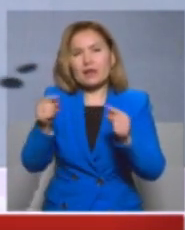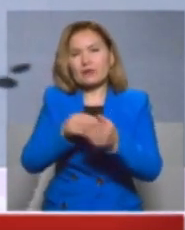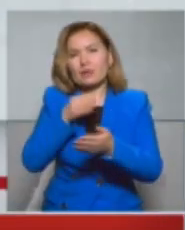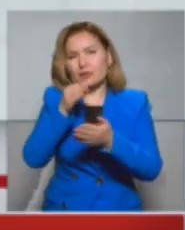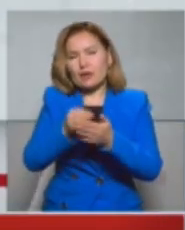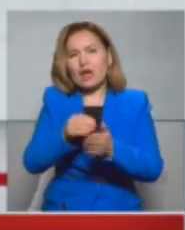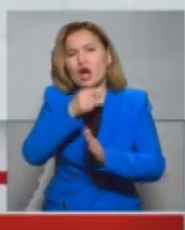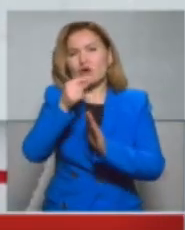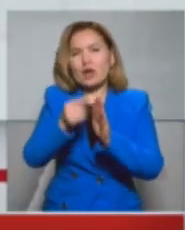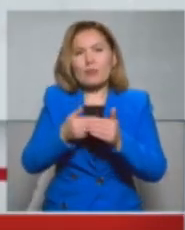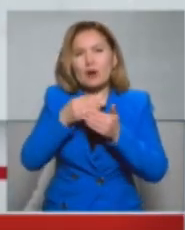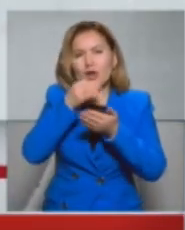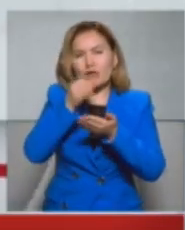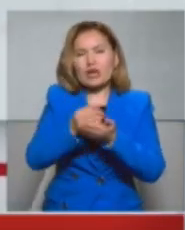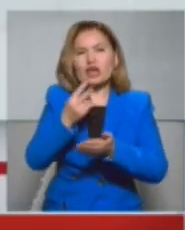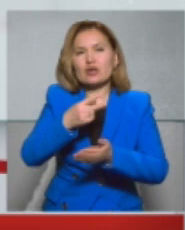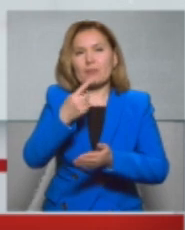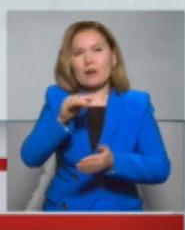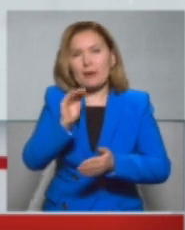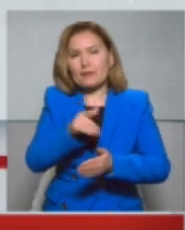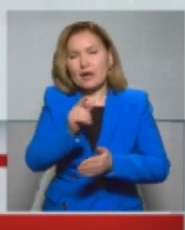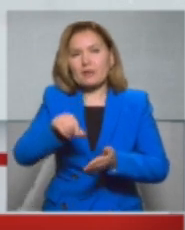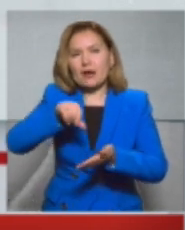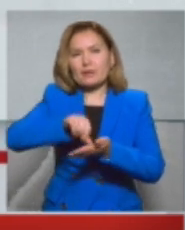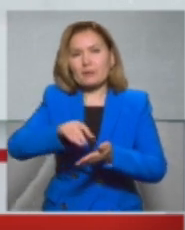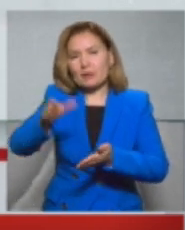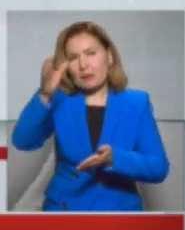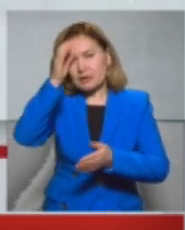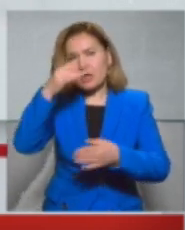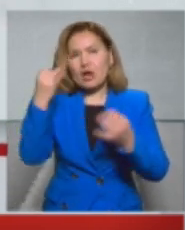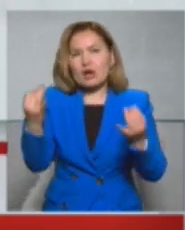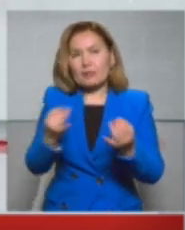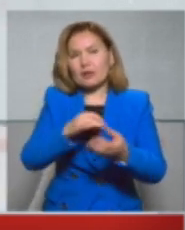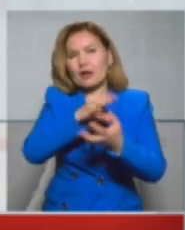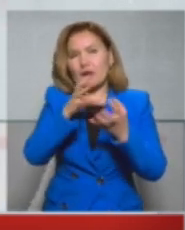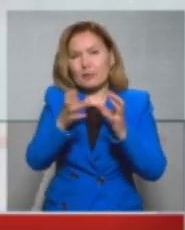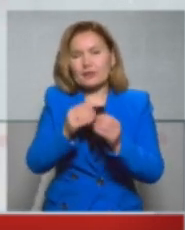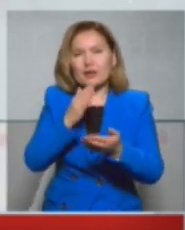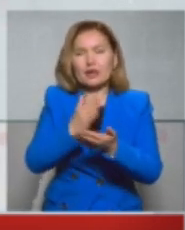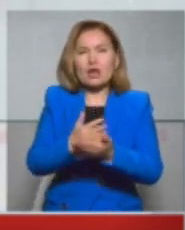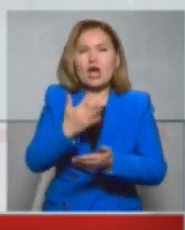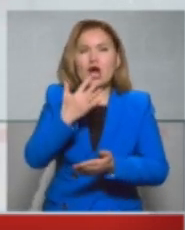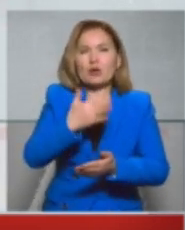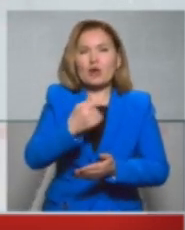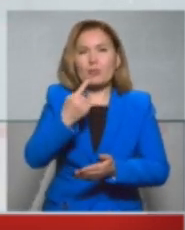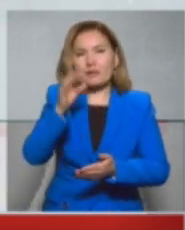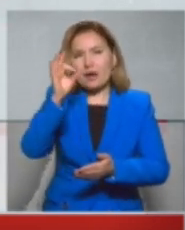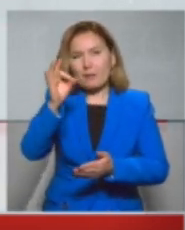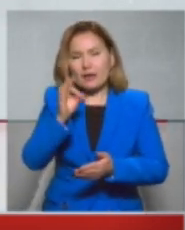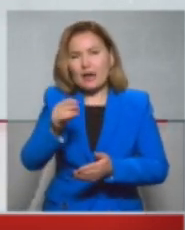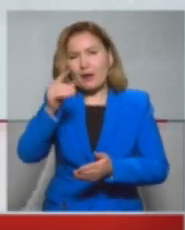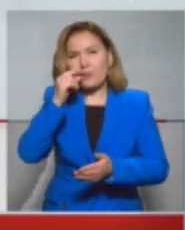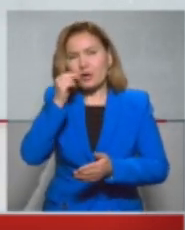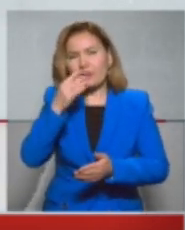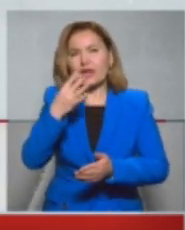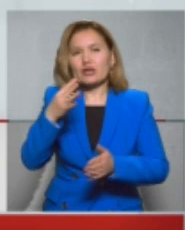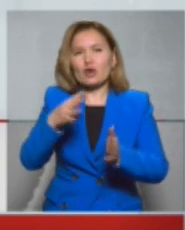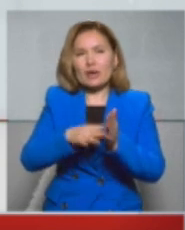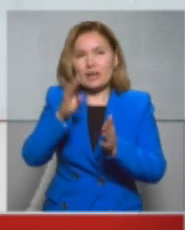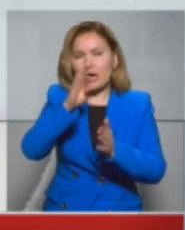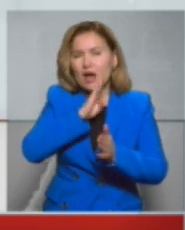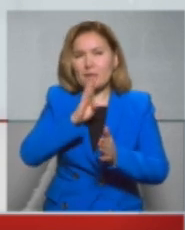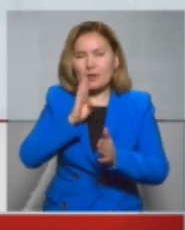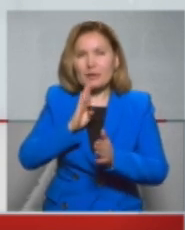Нақтырақ айтсақ, сұрақ-жауапқа 21 мыңға жуық адам қатысқан. Ғылымға қызығушылық білдіргендердің 51% ерлер,